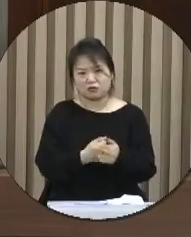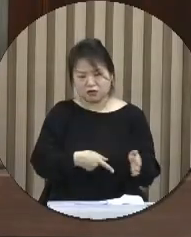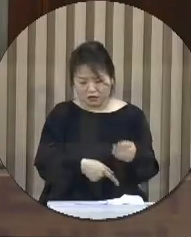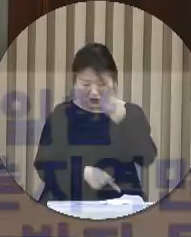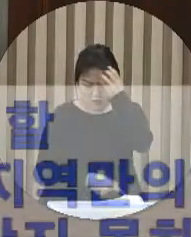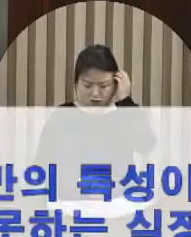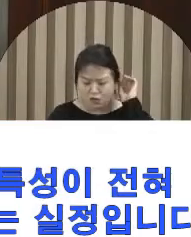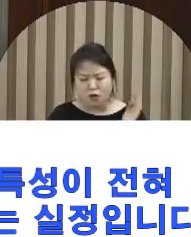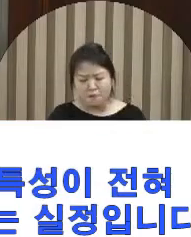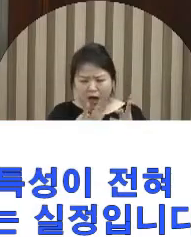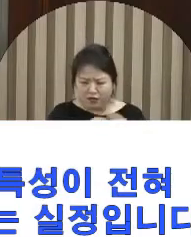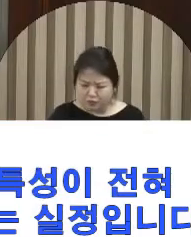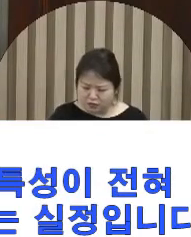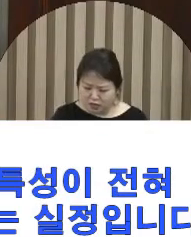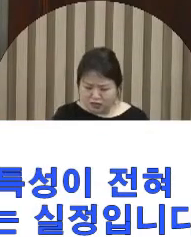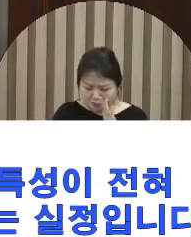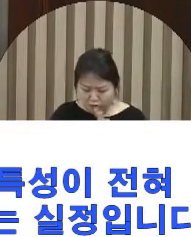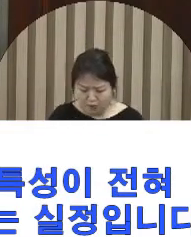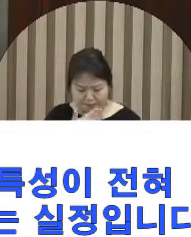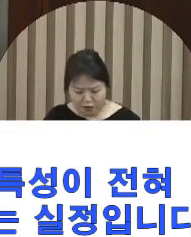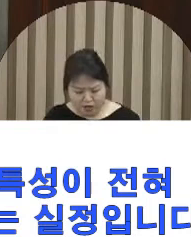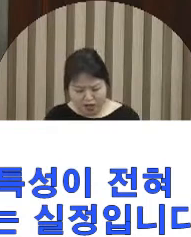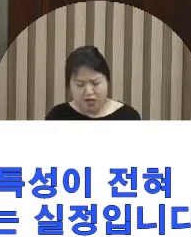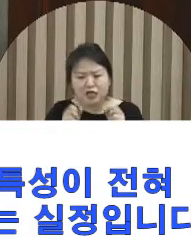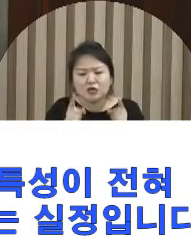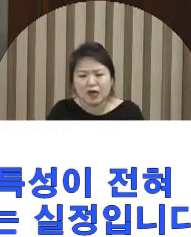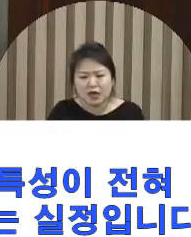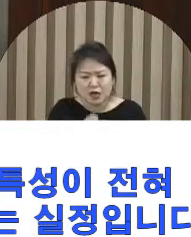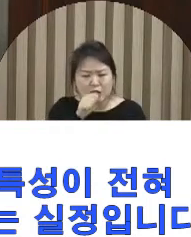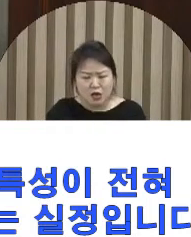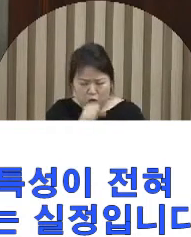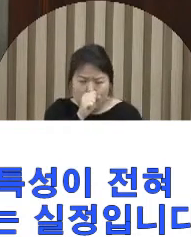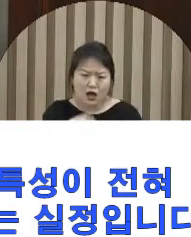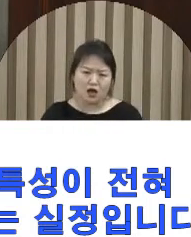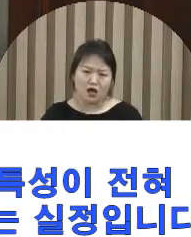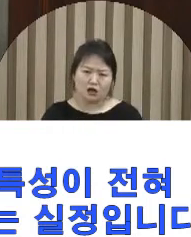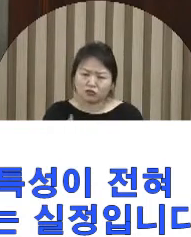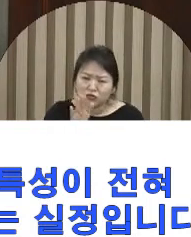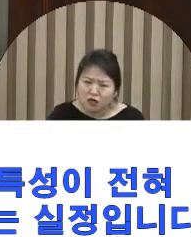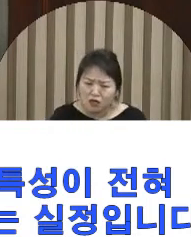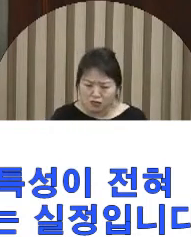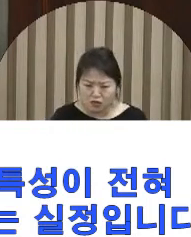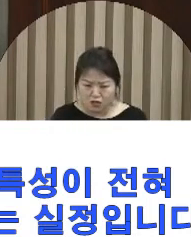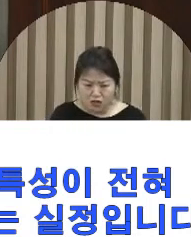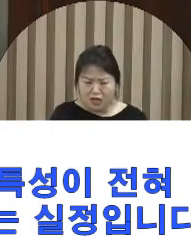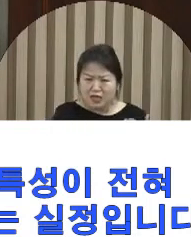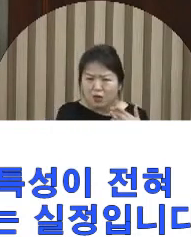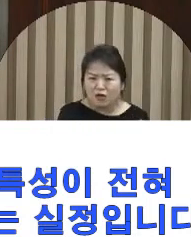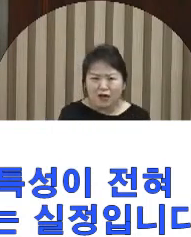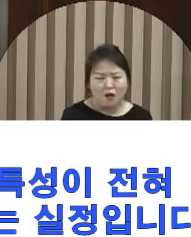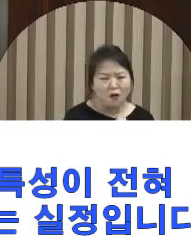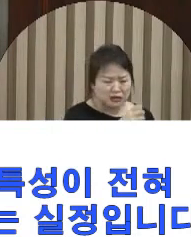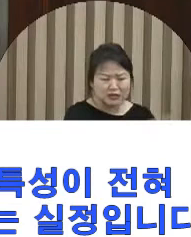보다 많은 주민에게 마을 대표로 일할 수 있는 기회를 주겠다는 취지는 좋지만 이렇게 농촌